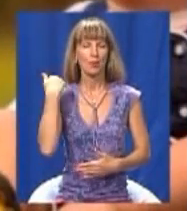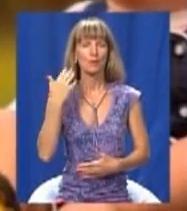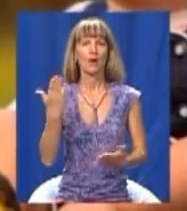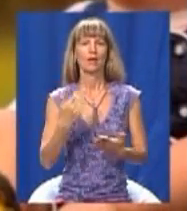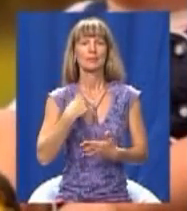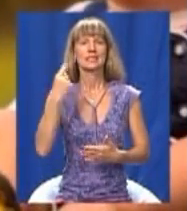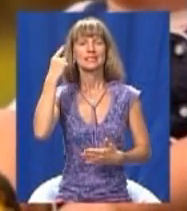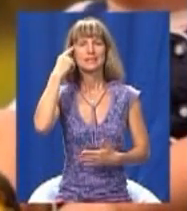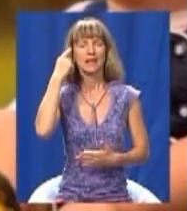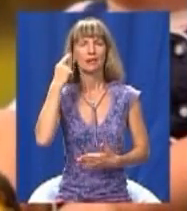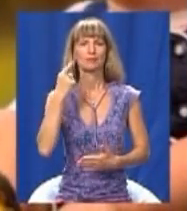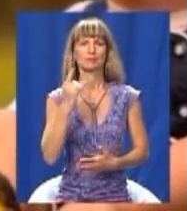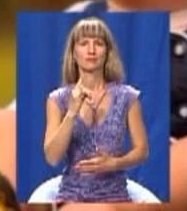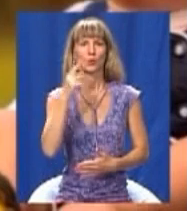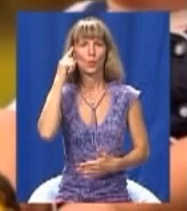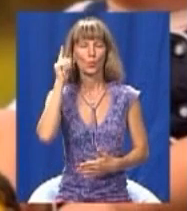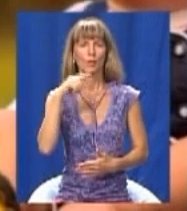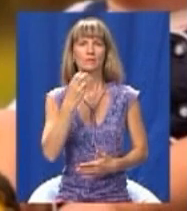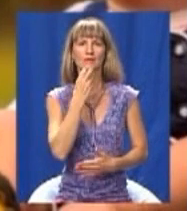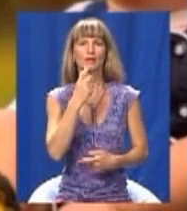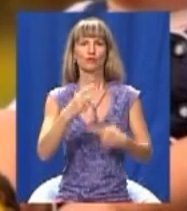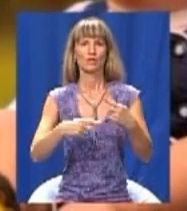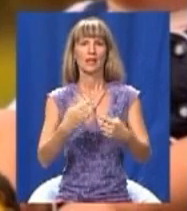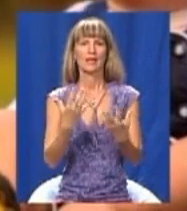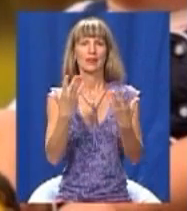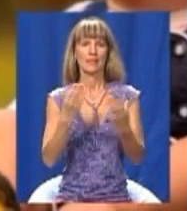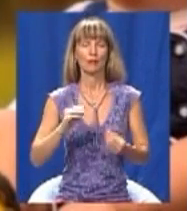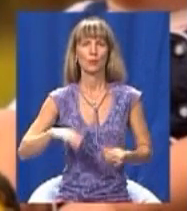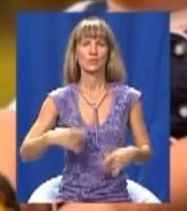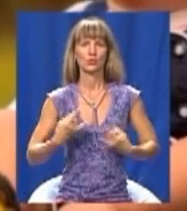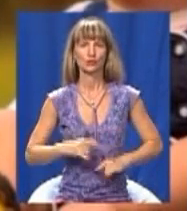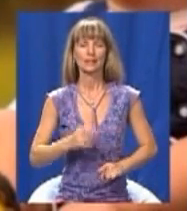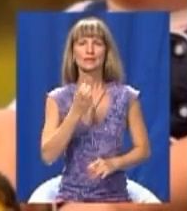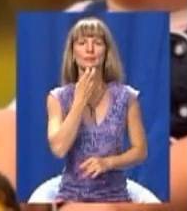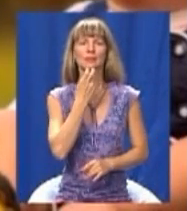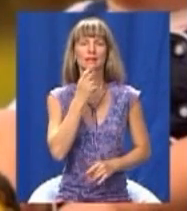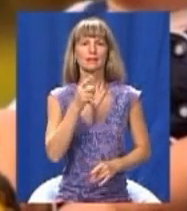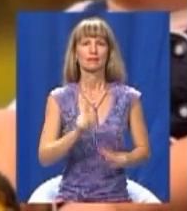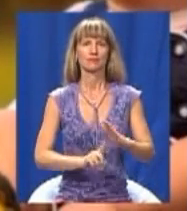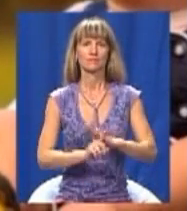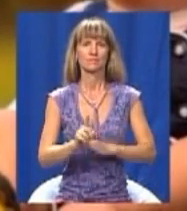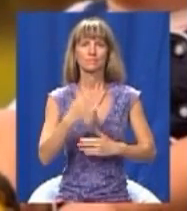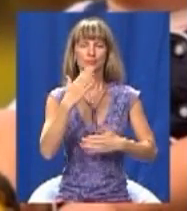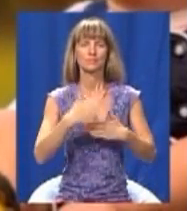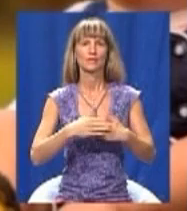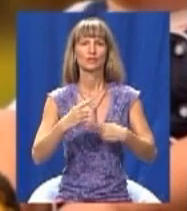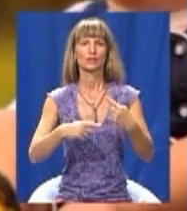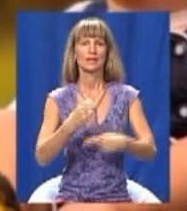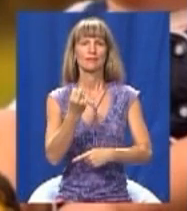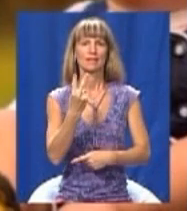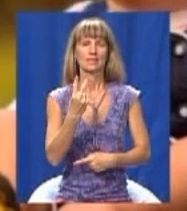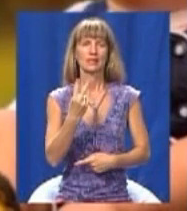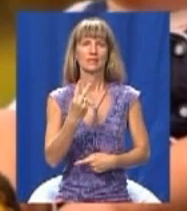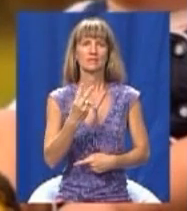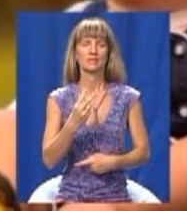знаємо, дитина вміє посміхатися вже через кілька днів після народження. Сміяти же вона починає приблизно через 12